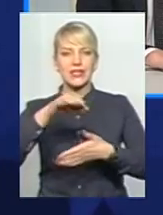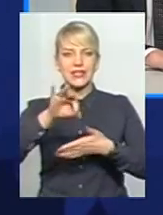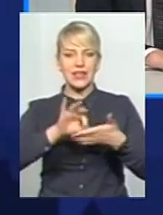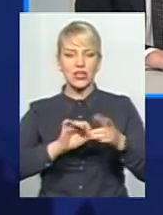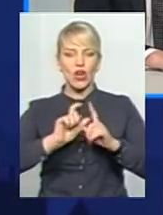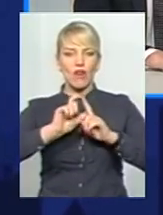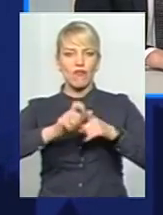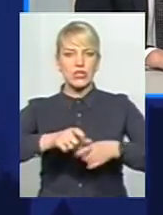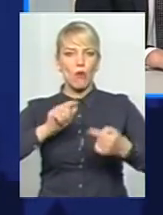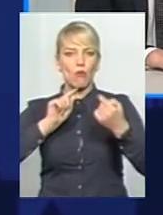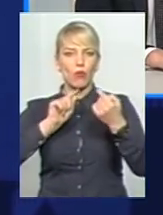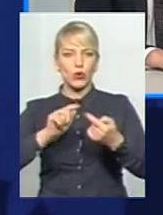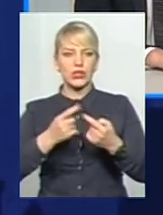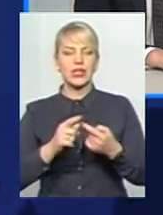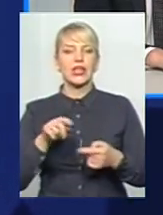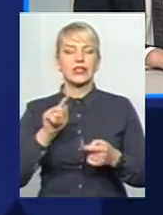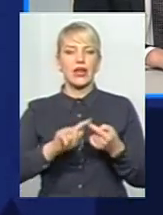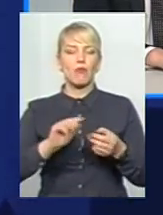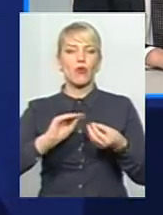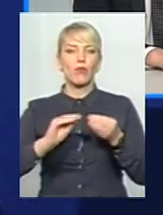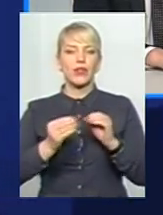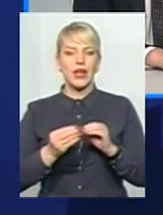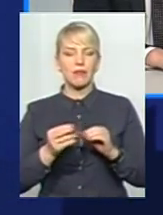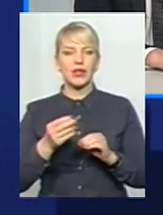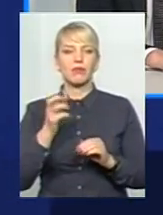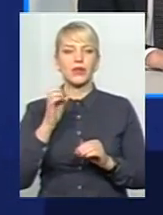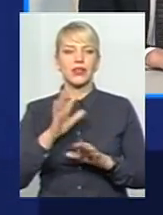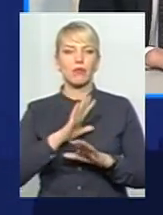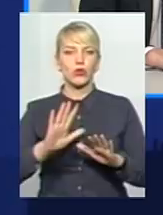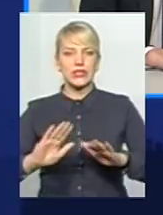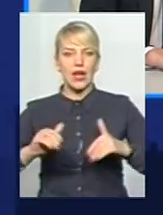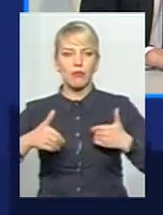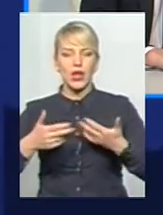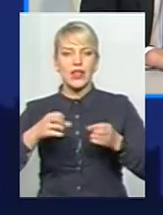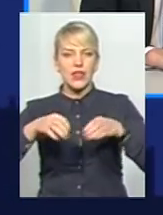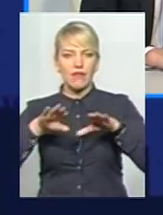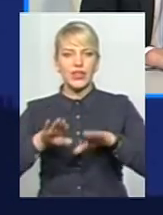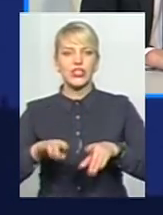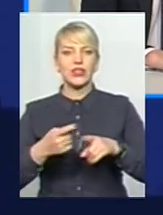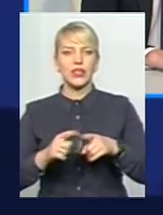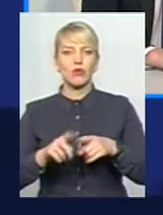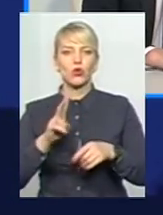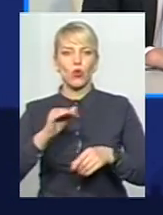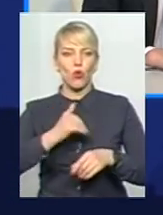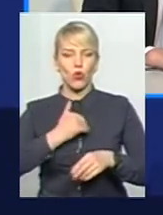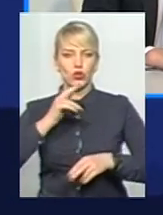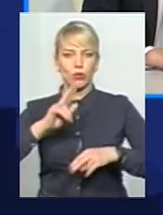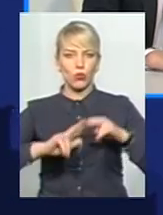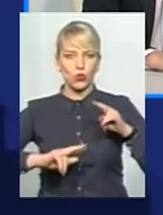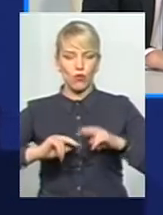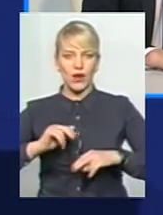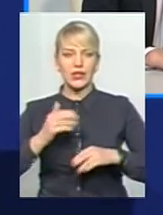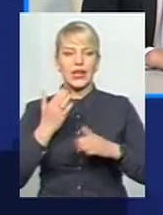проти, допоки оті проблеми, які я назвав, не були б запропоновані на вирішення тим, хто хоче будувати. Якщо достатня